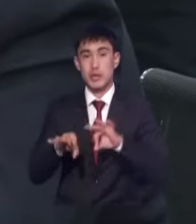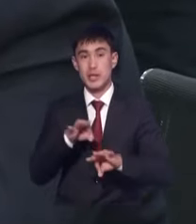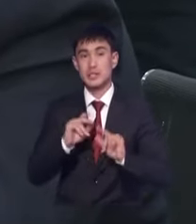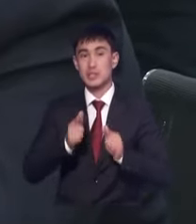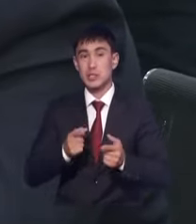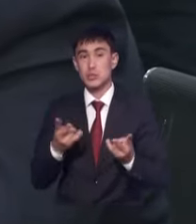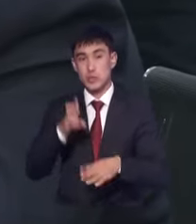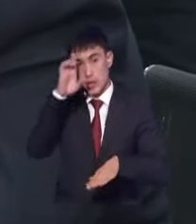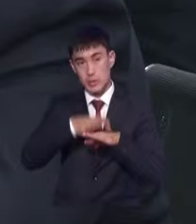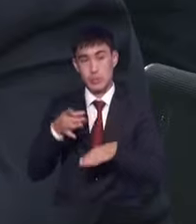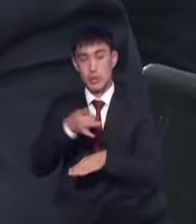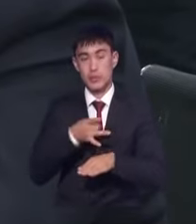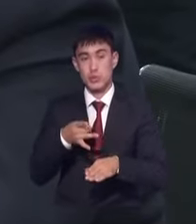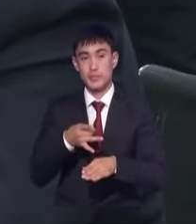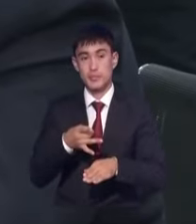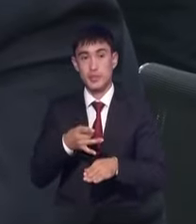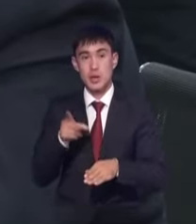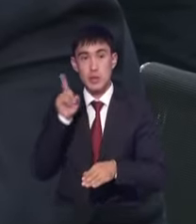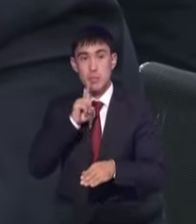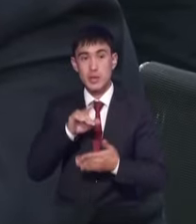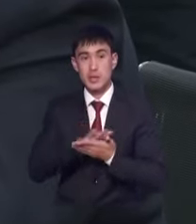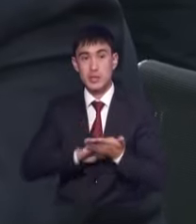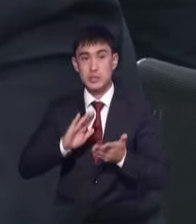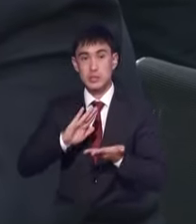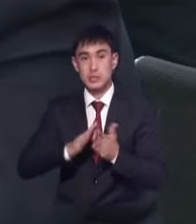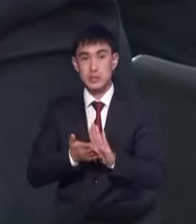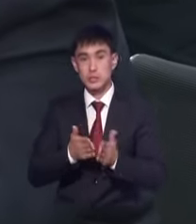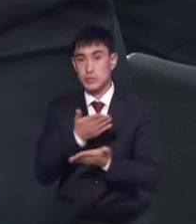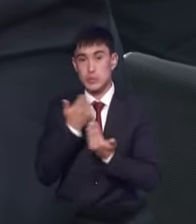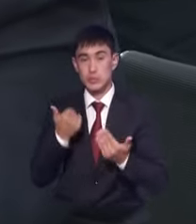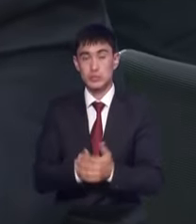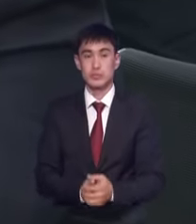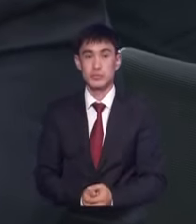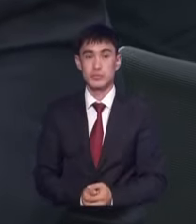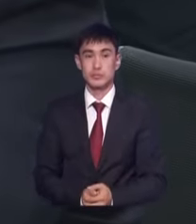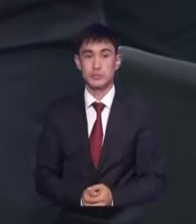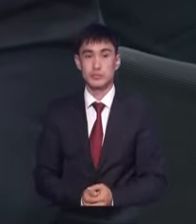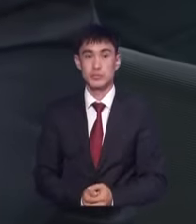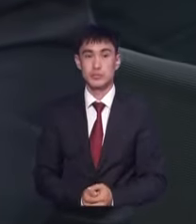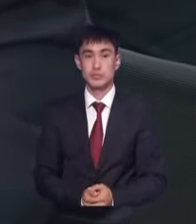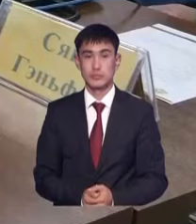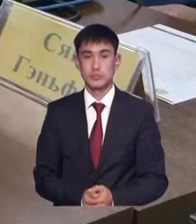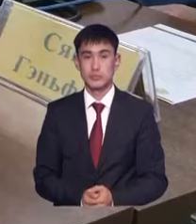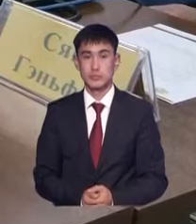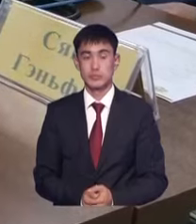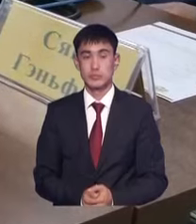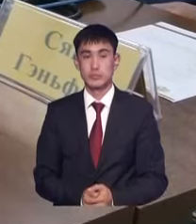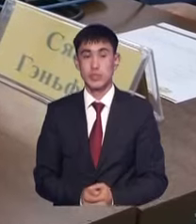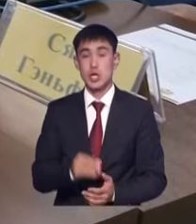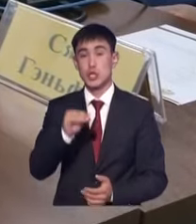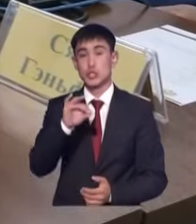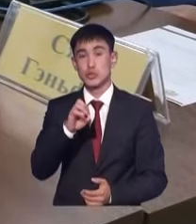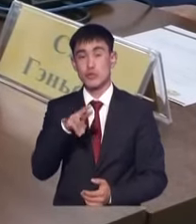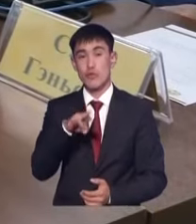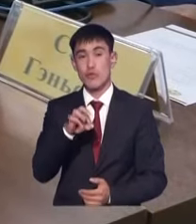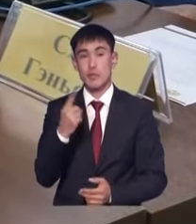с акимом района. С тех пор, пока никаких согласованных проектов нету, об этом речь. Стоит отметить, что ЖТСУ